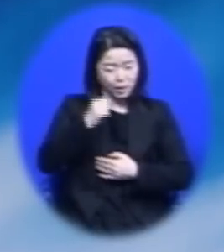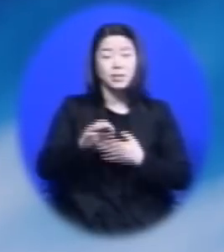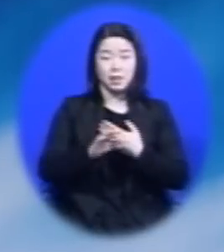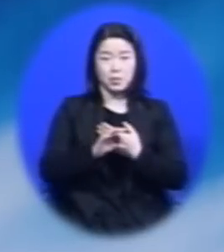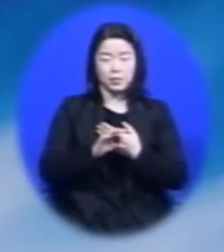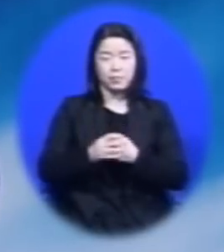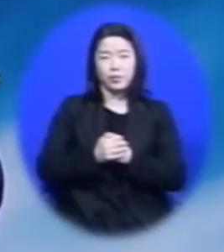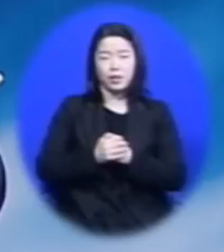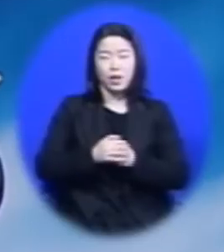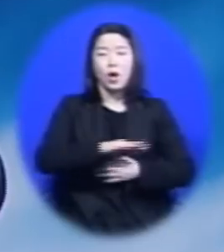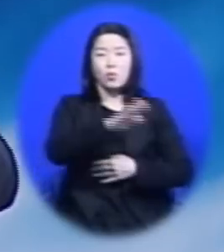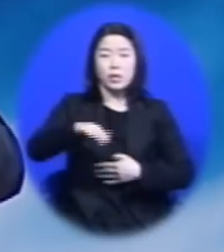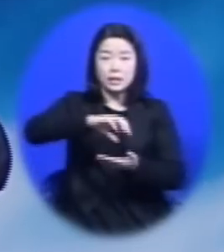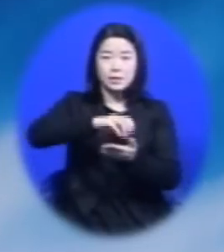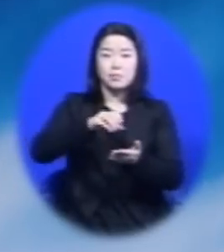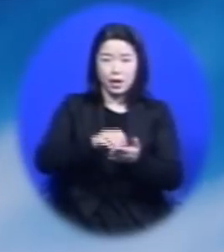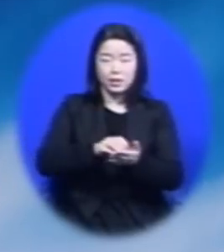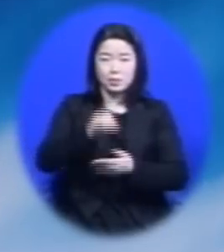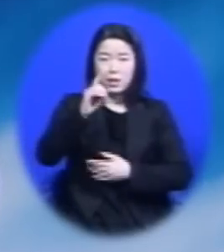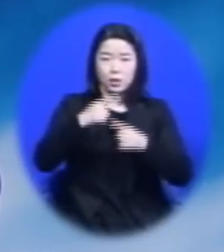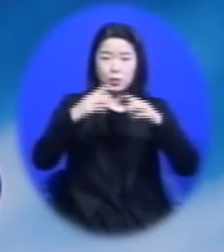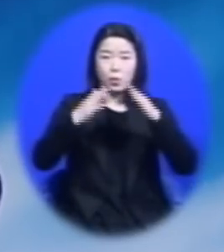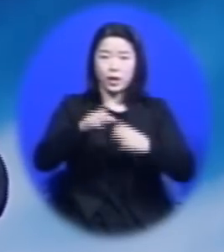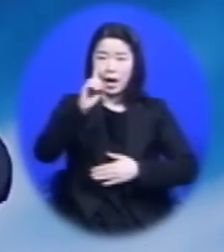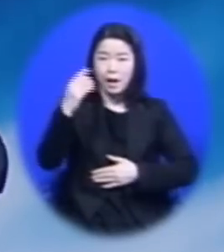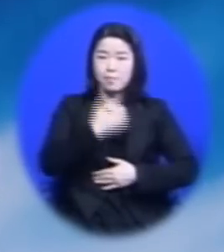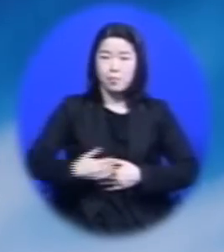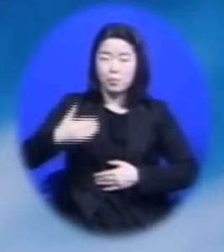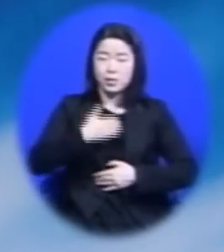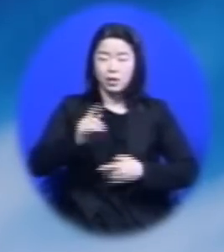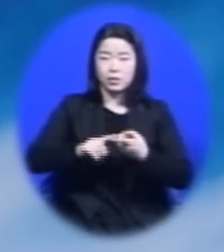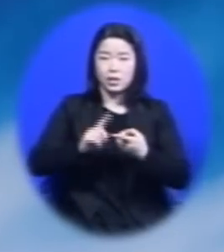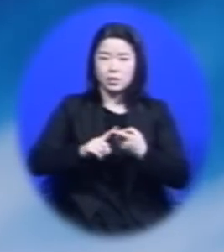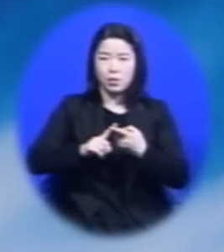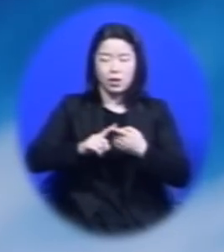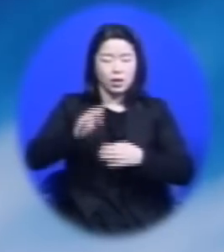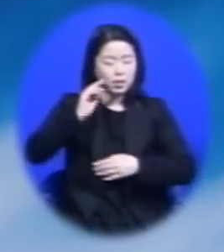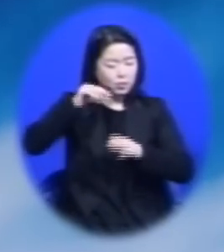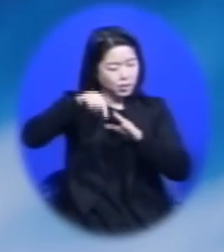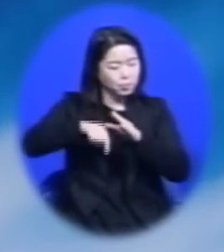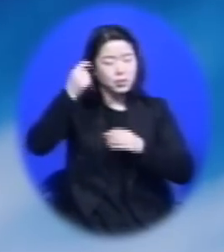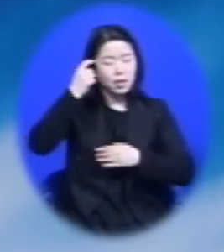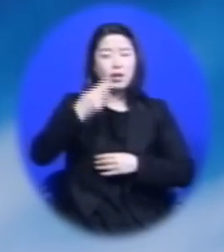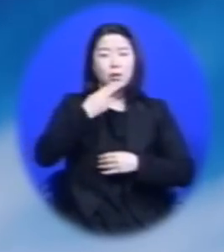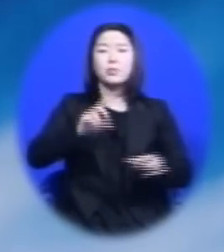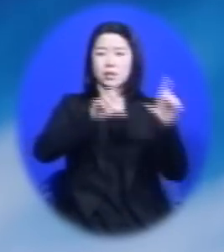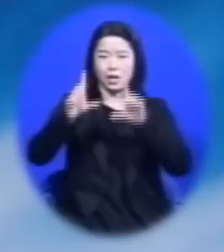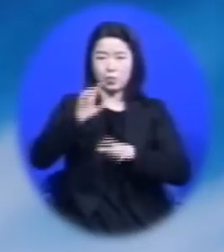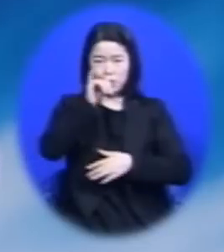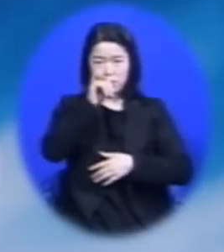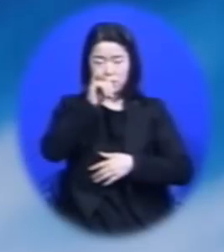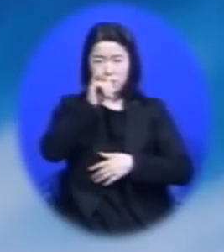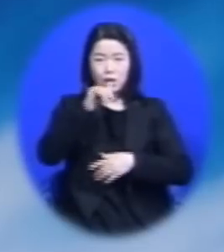우리에는 그만큼 교회가 한 몸이라고 하는 것에 대해서 별로 진지하게 생각 안하고 살았다는 겁니다